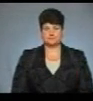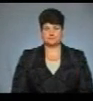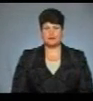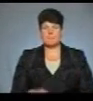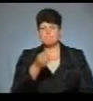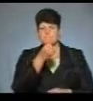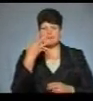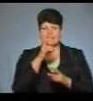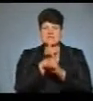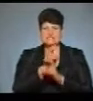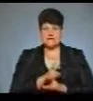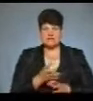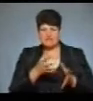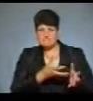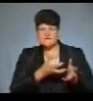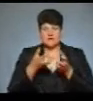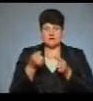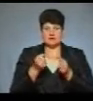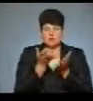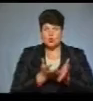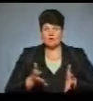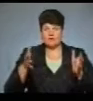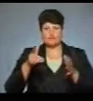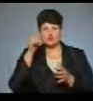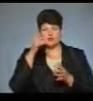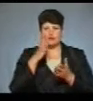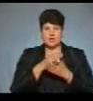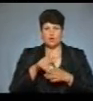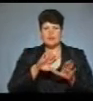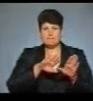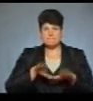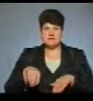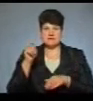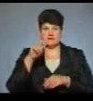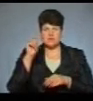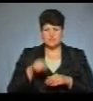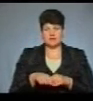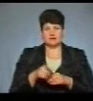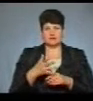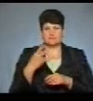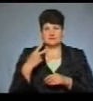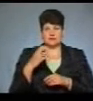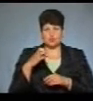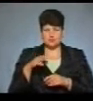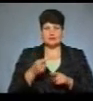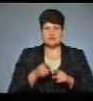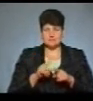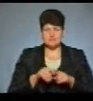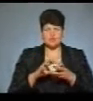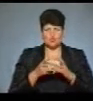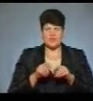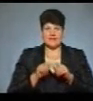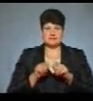15 скелетів, які витягнули з котловану в Чорткові, належать людям після воєнного періоду 20-го століття. Такі результати експертизи.